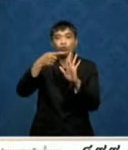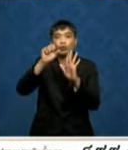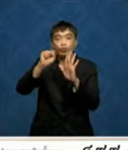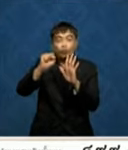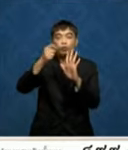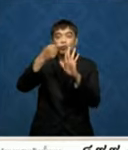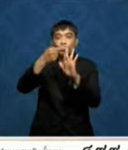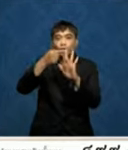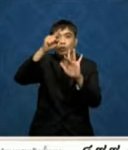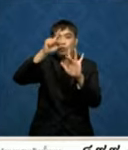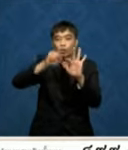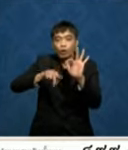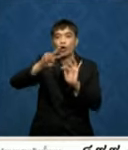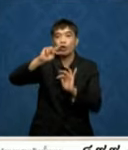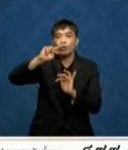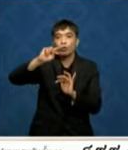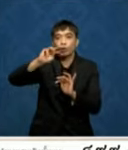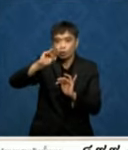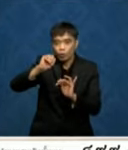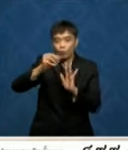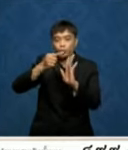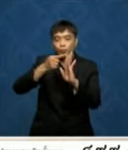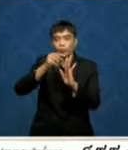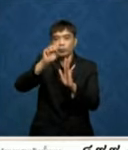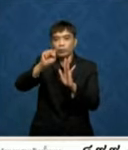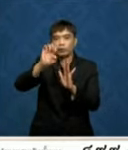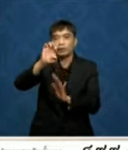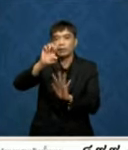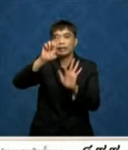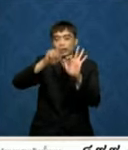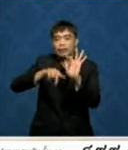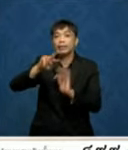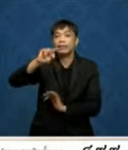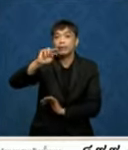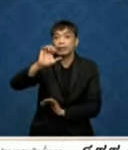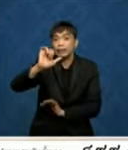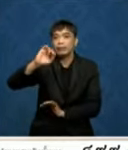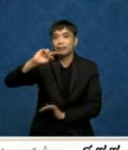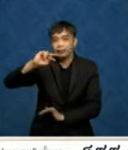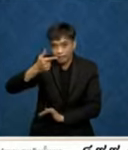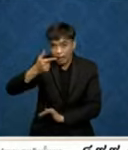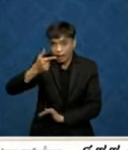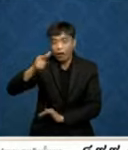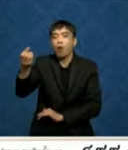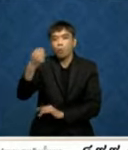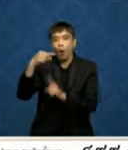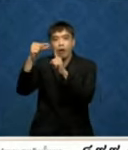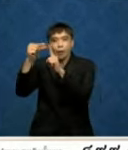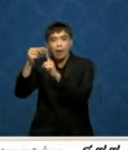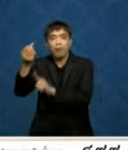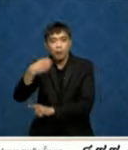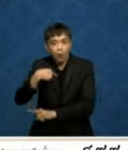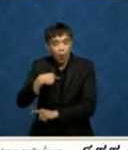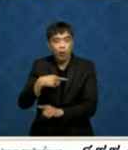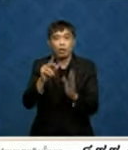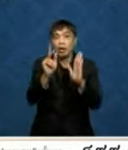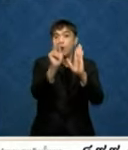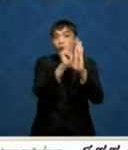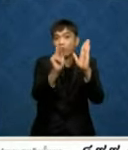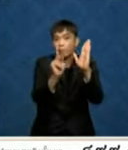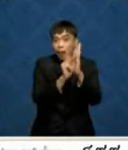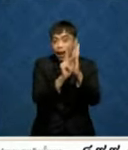มายนึงก็แสดงว่าท่านก็ทราบว่าในขณะนี้มันอยู่ในกรอบนะครับมันอยู่ในกรอบของกฎหมายและรัฐธรรมนูญซึ่งหน่วยง